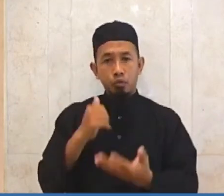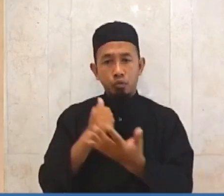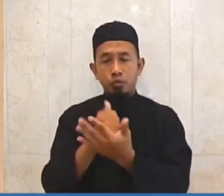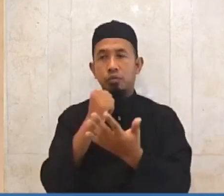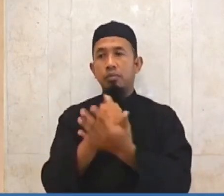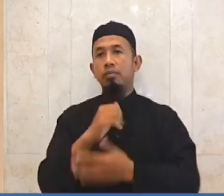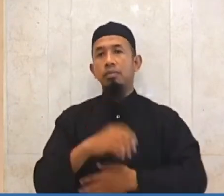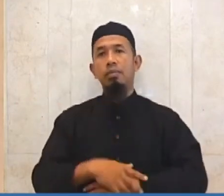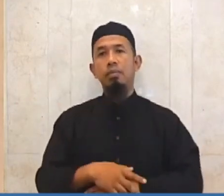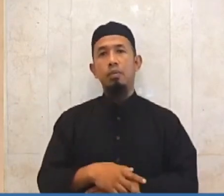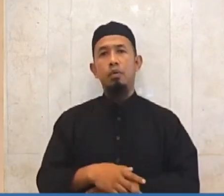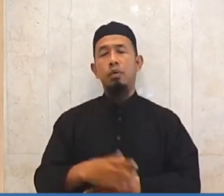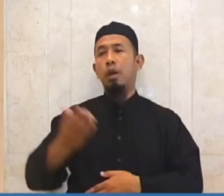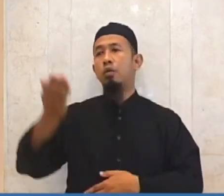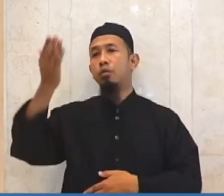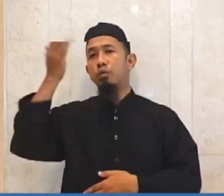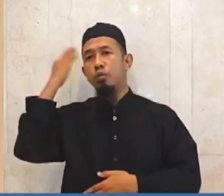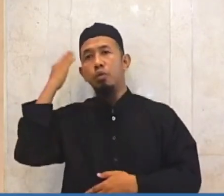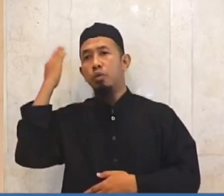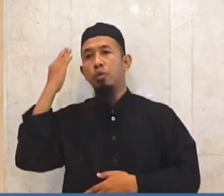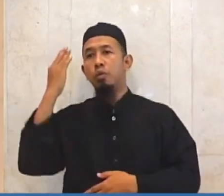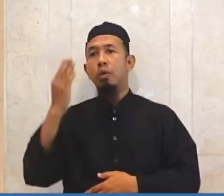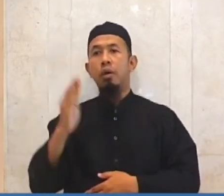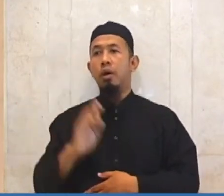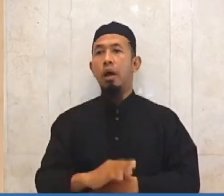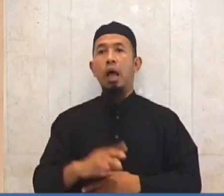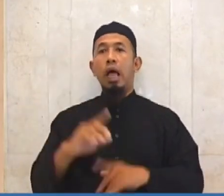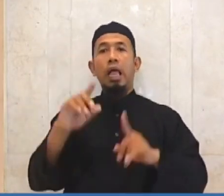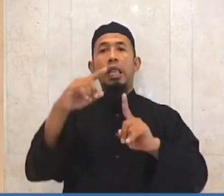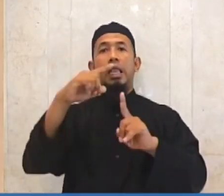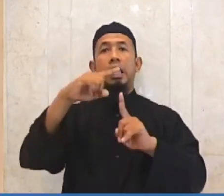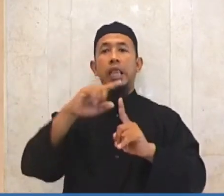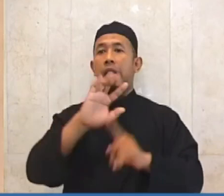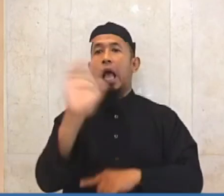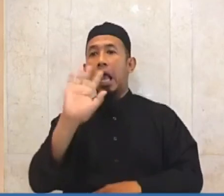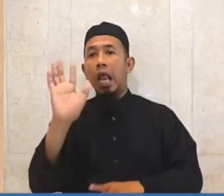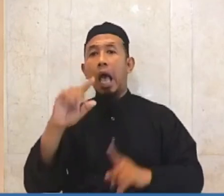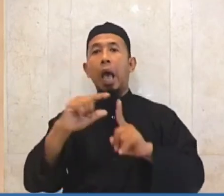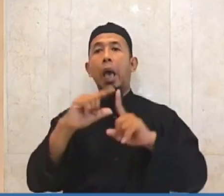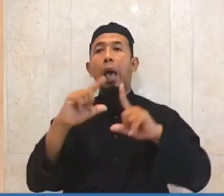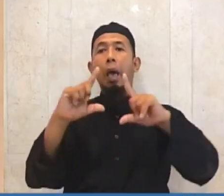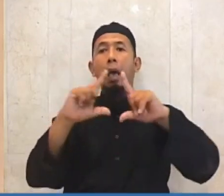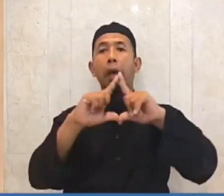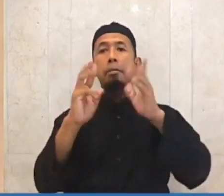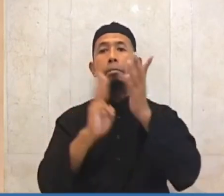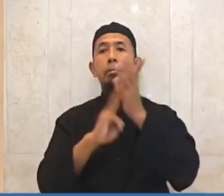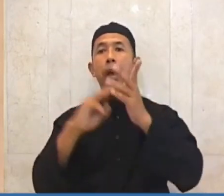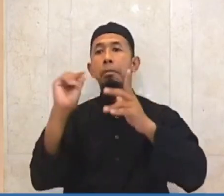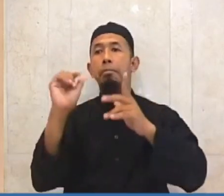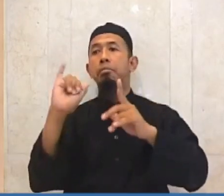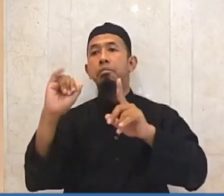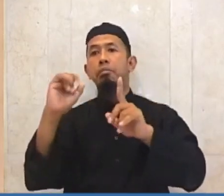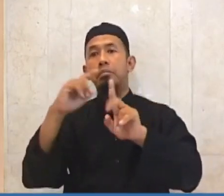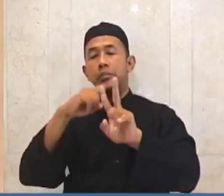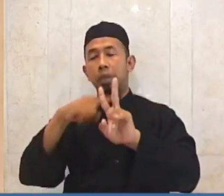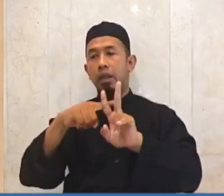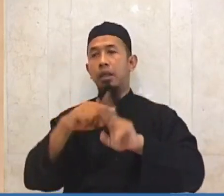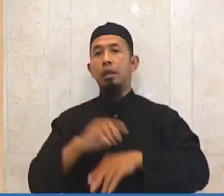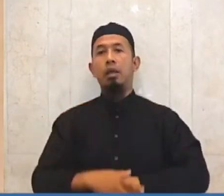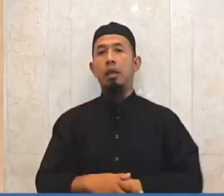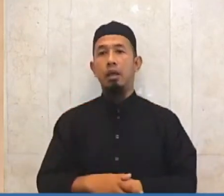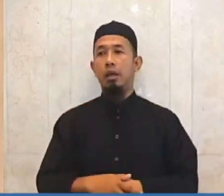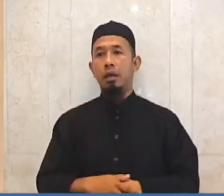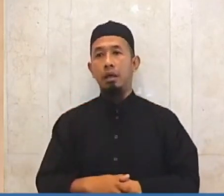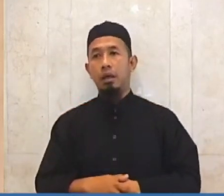istilah dahulu tanpa pamri tanpa mengharapkan balansan jasa yang berlebihan karena